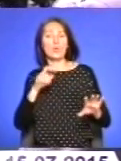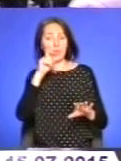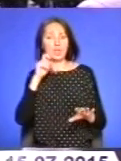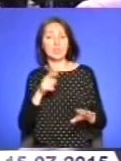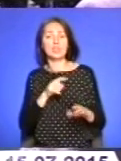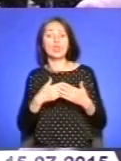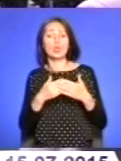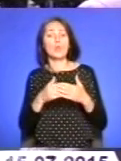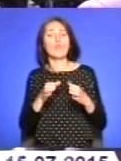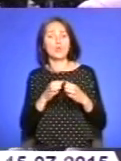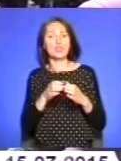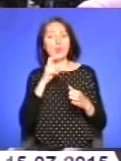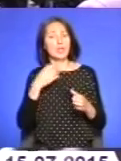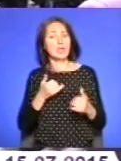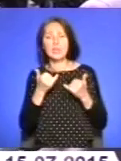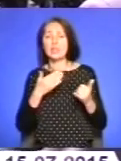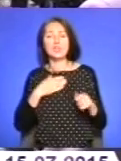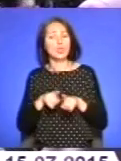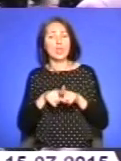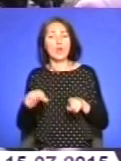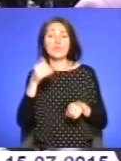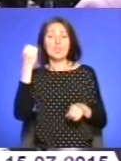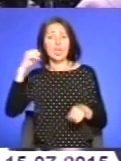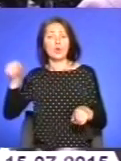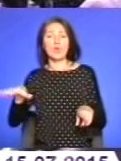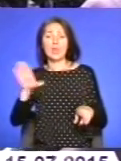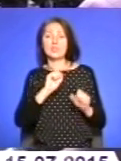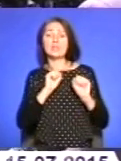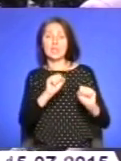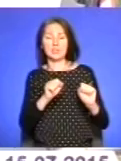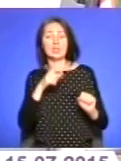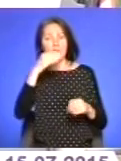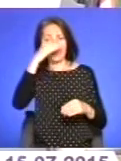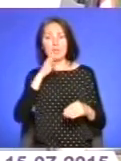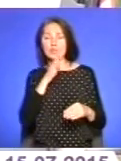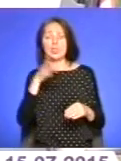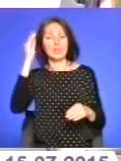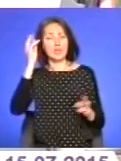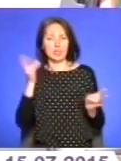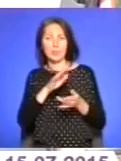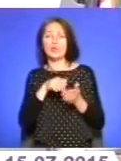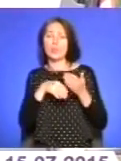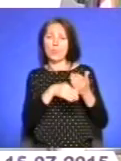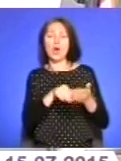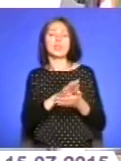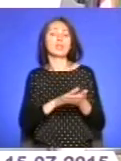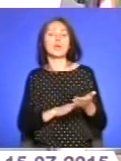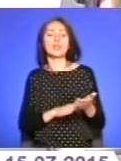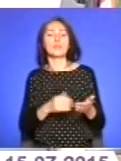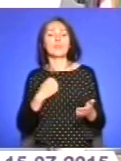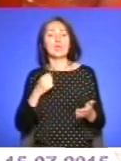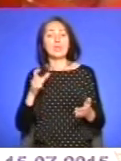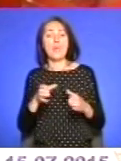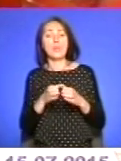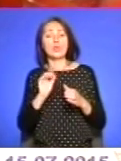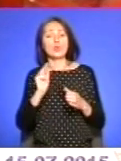нас всі вони герої, всі захисники України, я вважаю, що ми повинні допомагати їм далі. Бійцям батальйону «Січ», окрім автомобіля, відправили